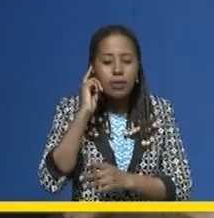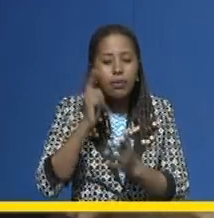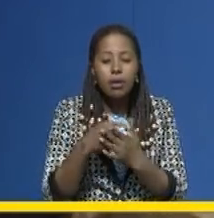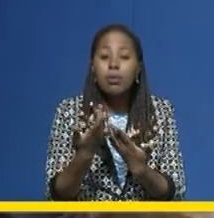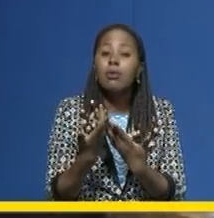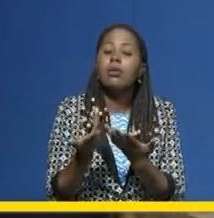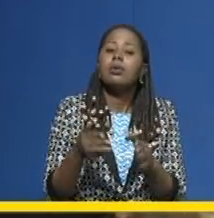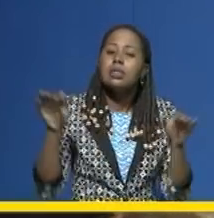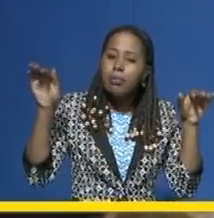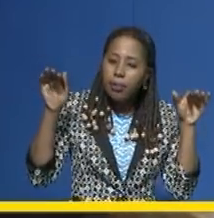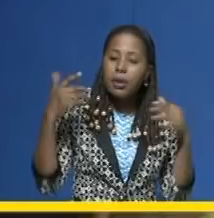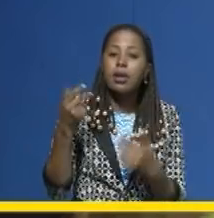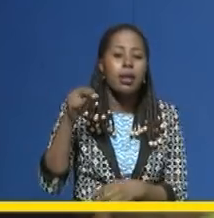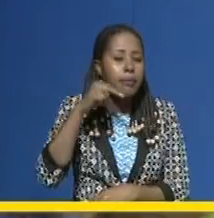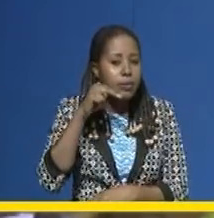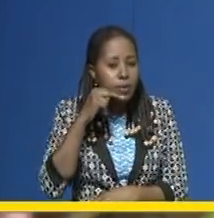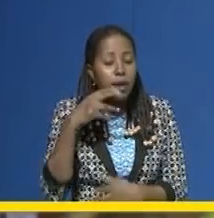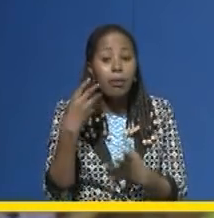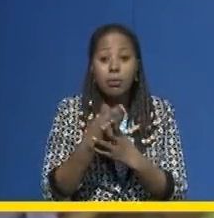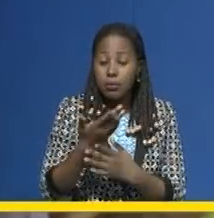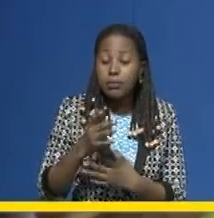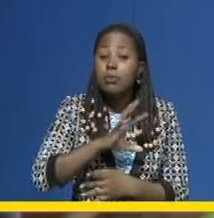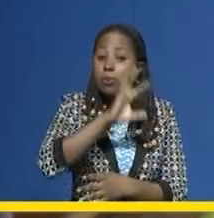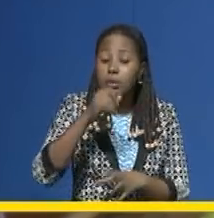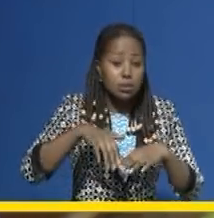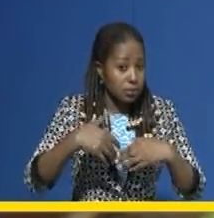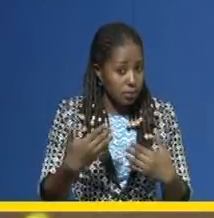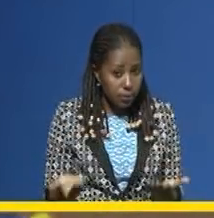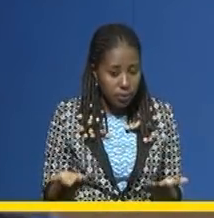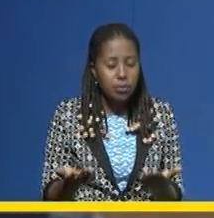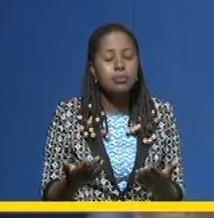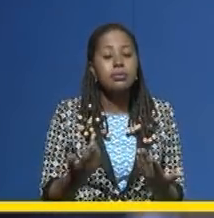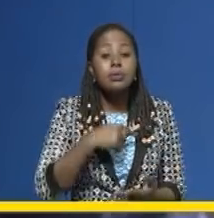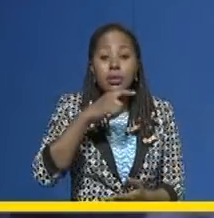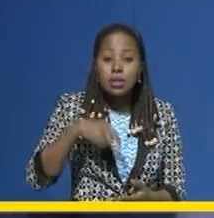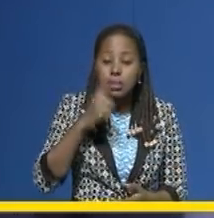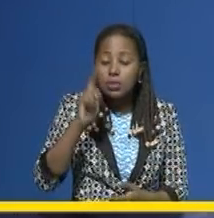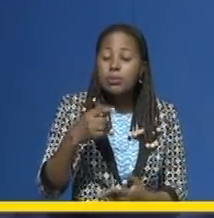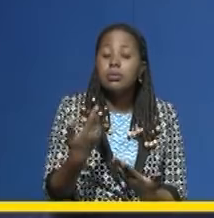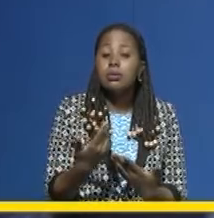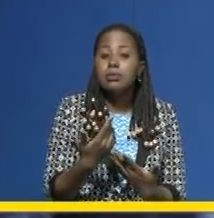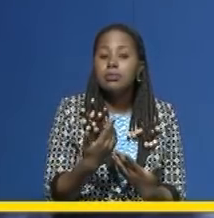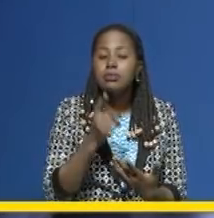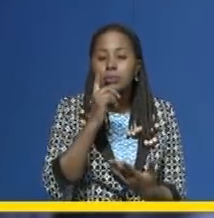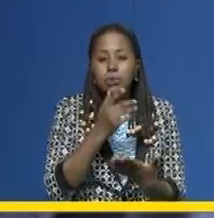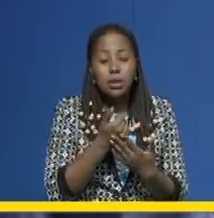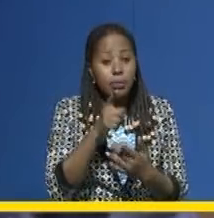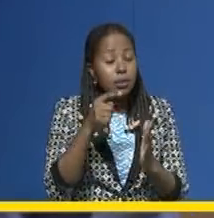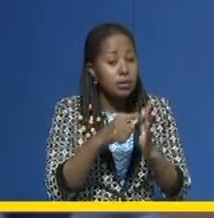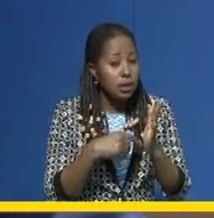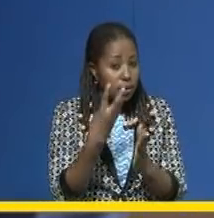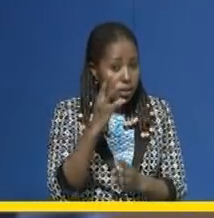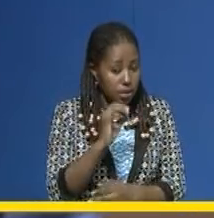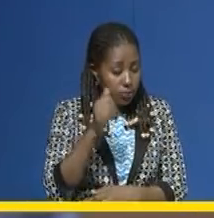Zimbabwe, Namibia, Na wapi, hawana hata mgeni mmoja. Sisi tulichokuomba kubwa ni kwamba kuna, kwa mfano, tarehe